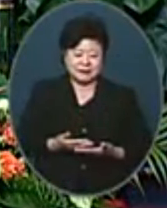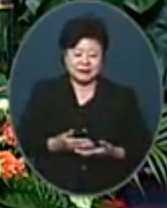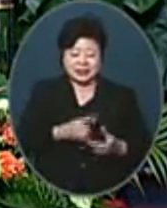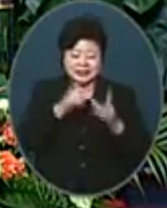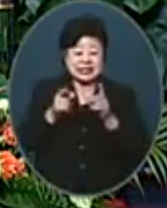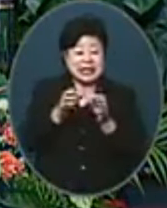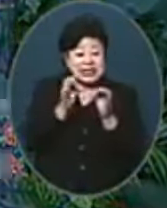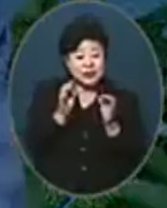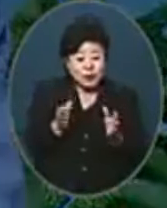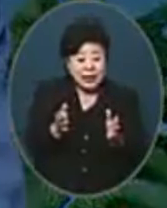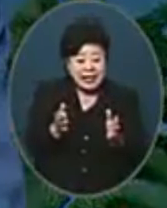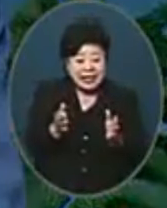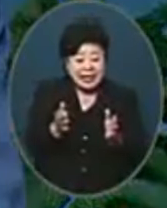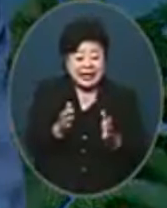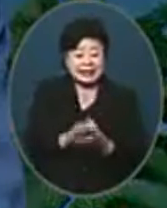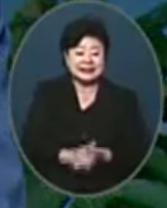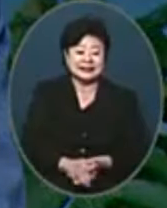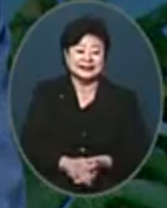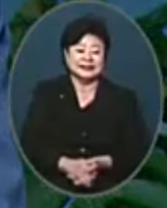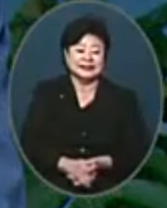살아가는 동안에